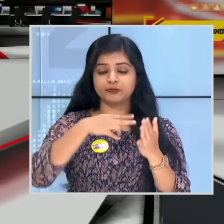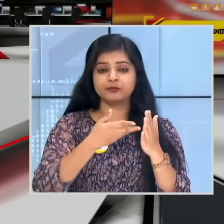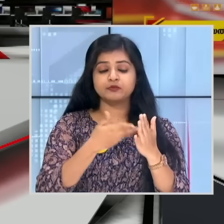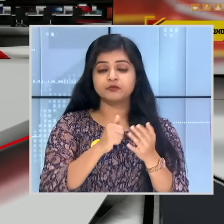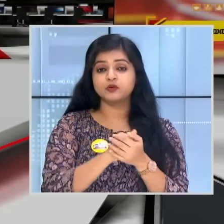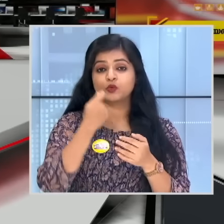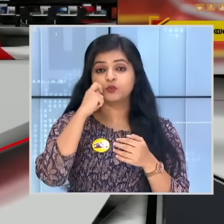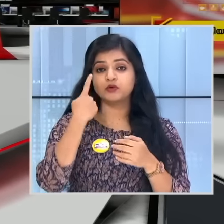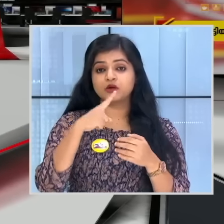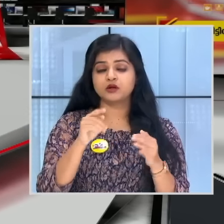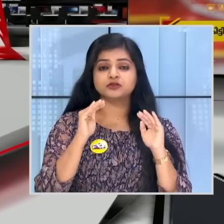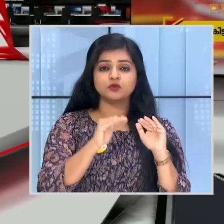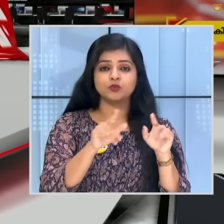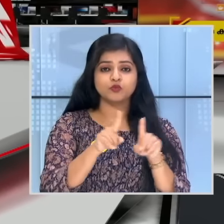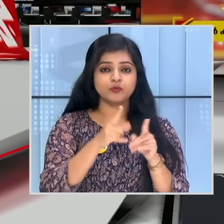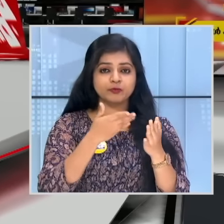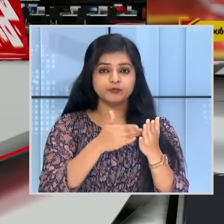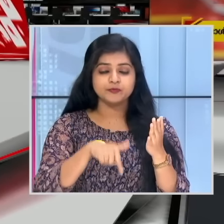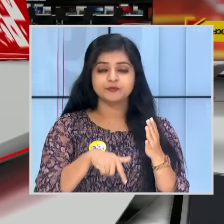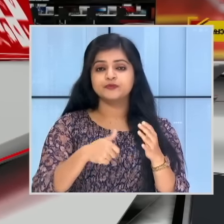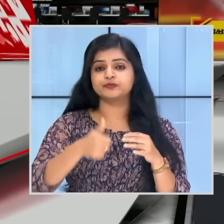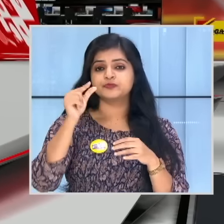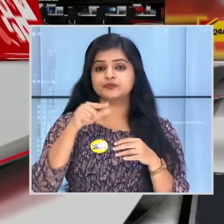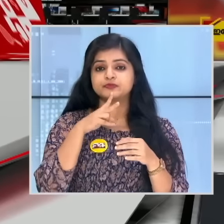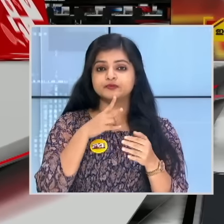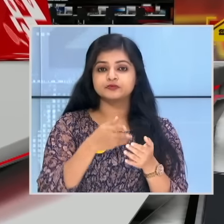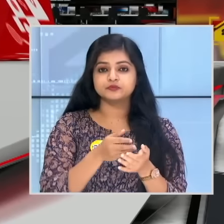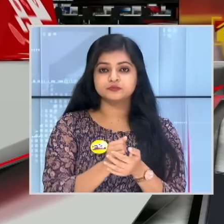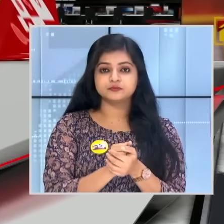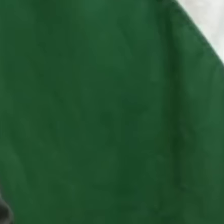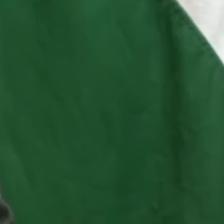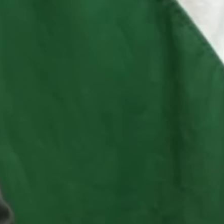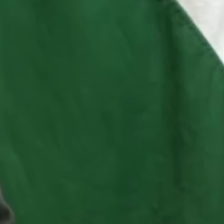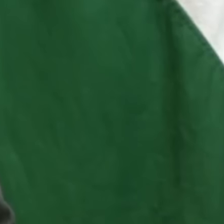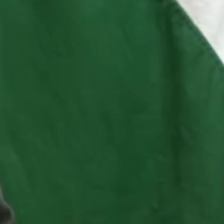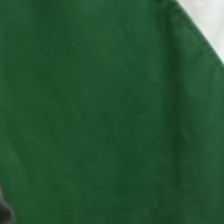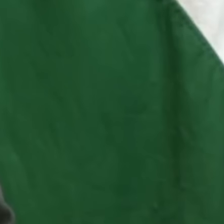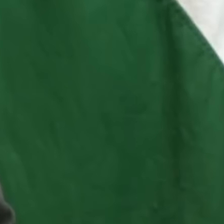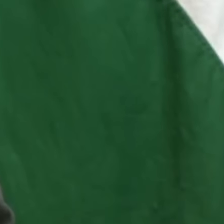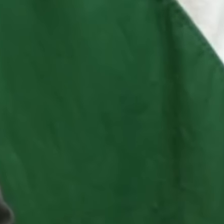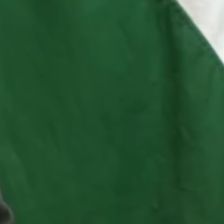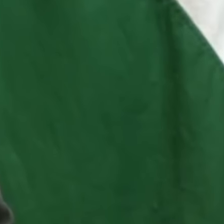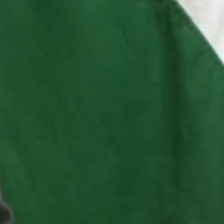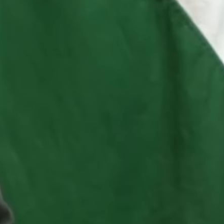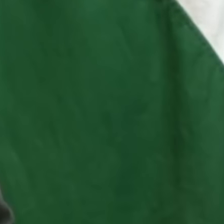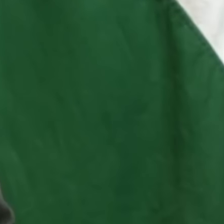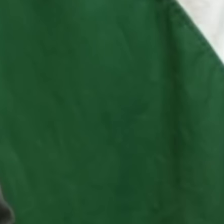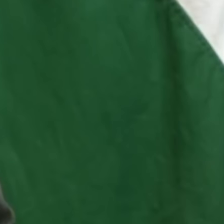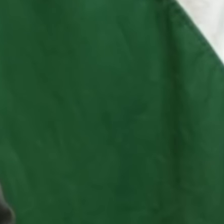സംരക്ഷിക്കുന്നതാണെന്നും രണ്ധീർ ജെയ്‌സ്വാൾ പറഞ്ഞു the ca is about giving